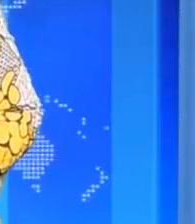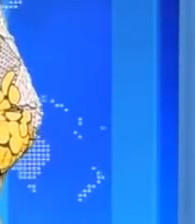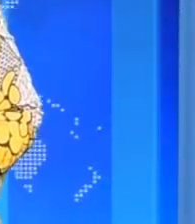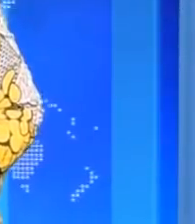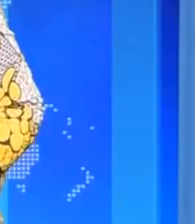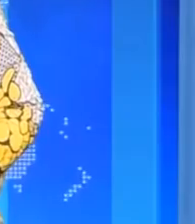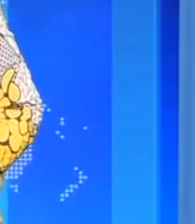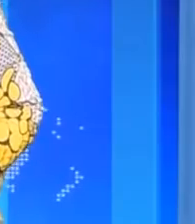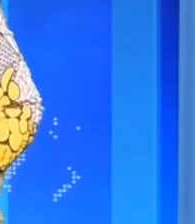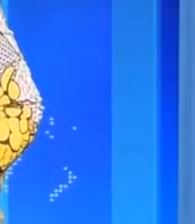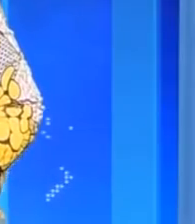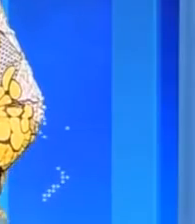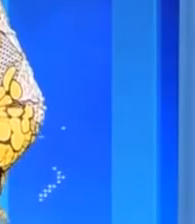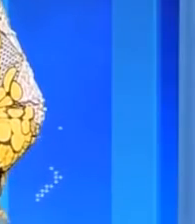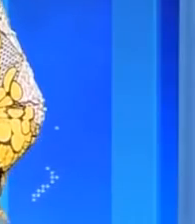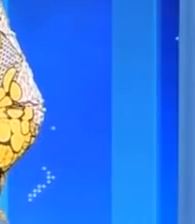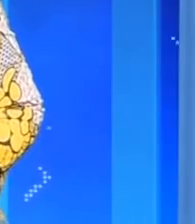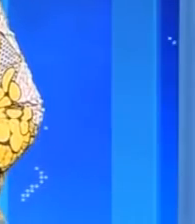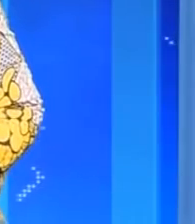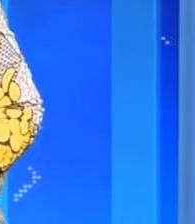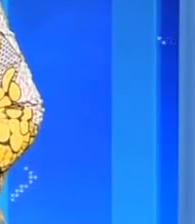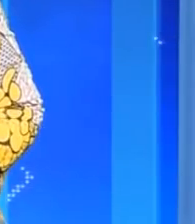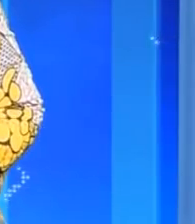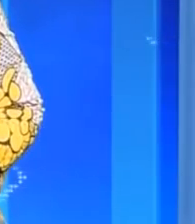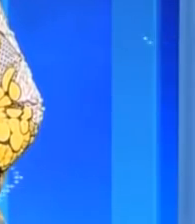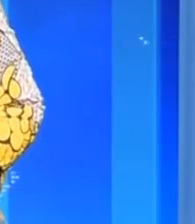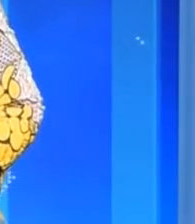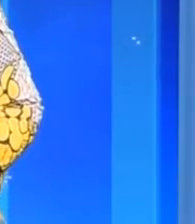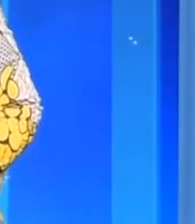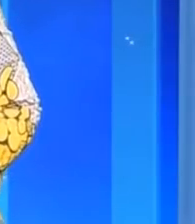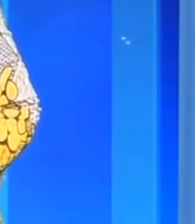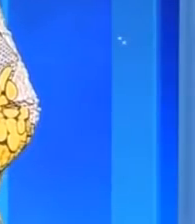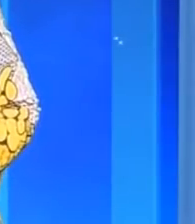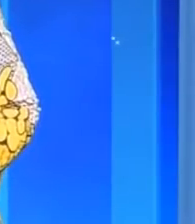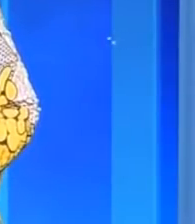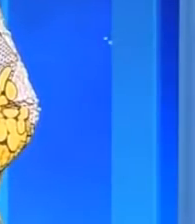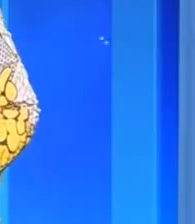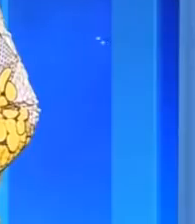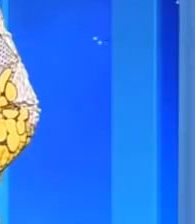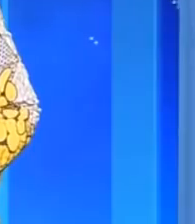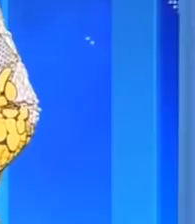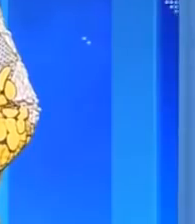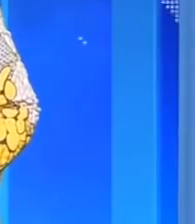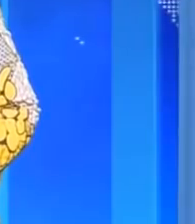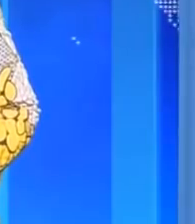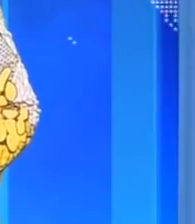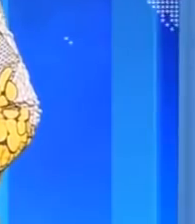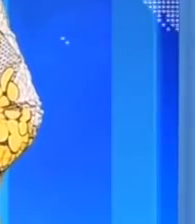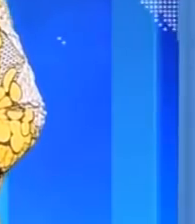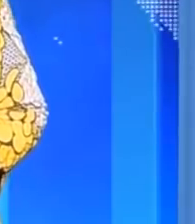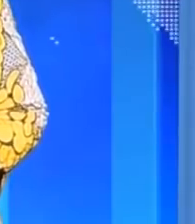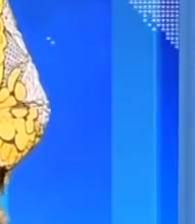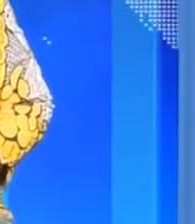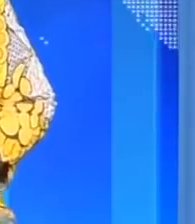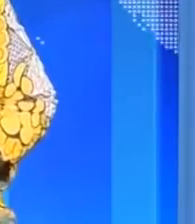ngaliema sera en arrêt ce mercredi 12 mai 2021 à partir de 8 heures jusqu'à la fin des